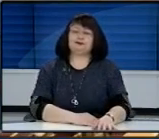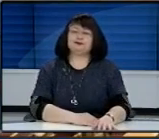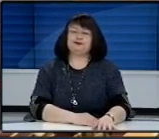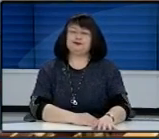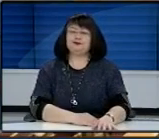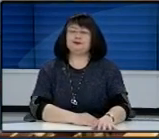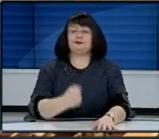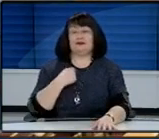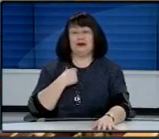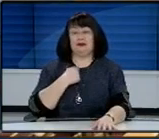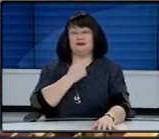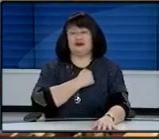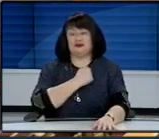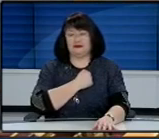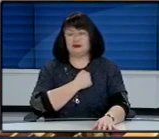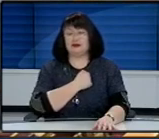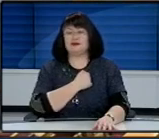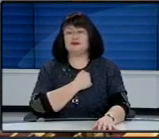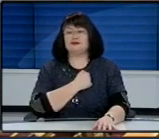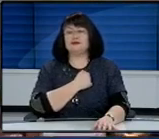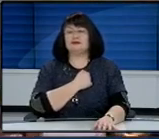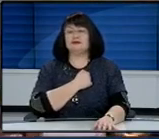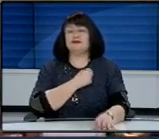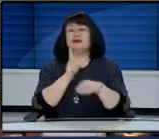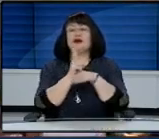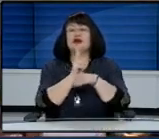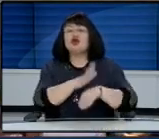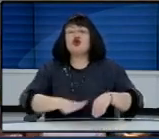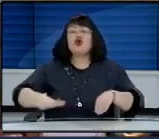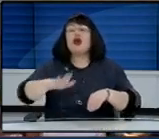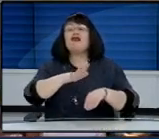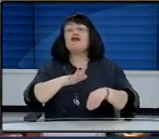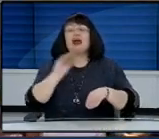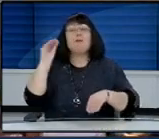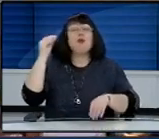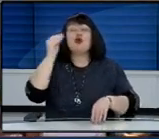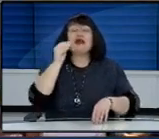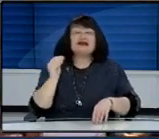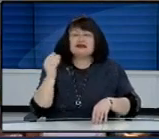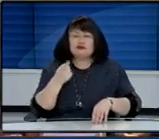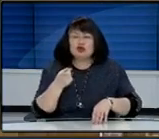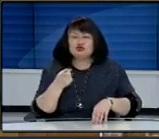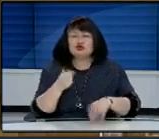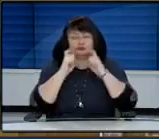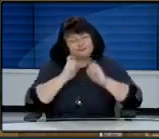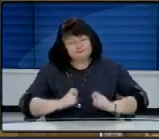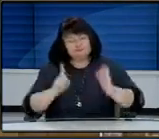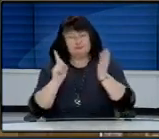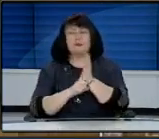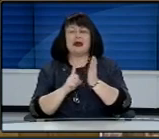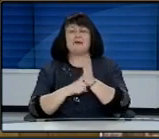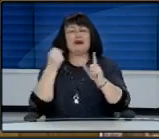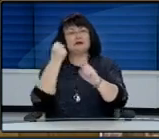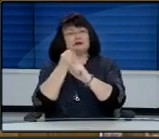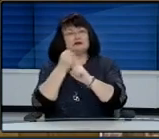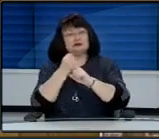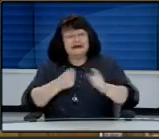Για εμάς, η γεωγραφία μας και ο πολιτισμός μας επιβάλλει να διεκδικούμε